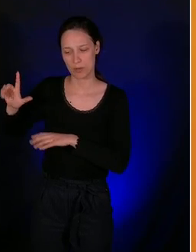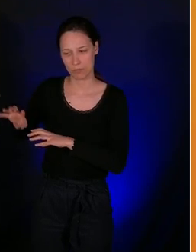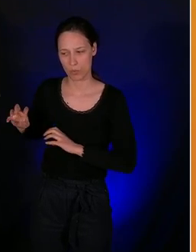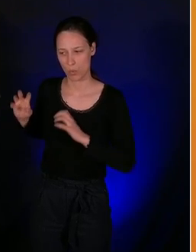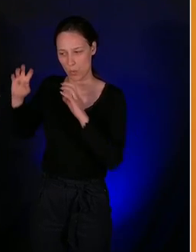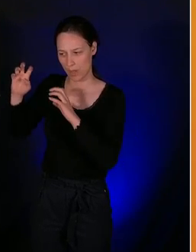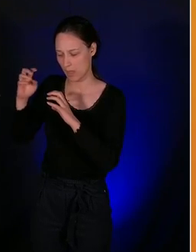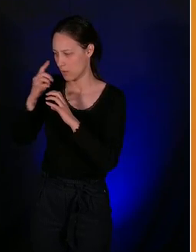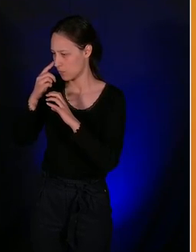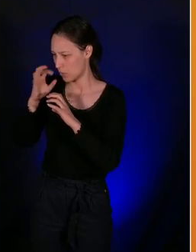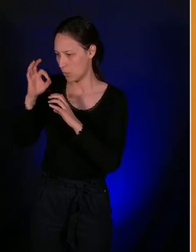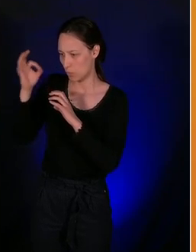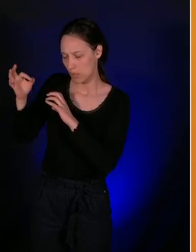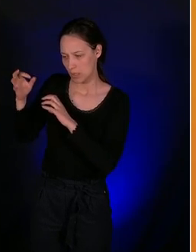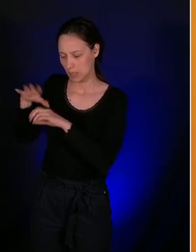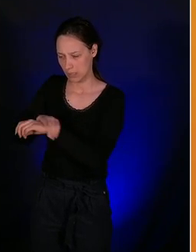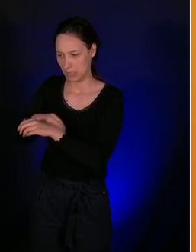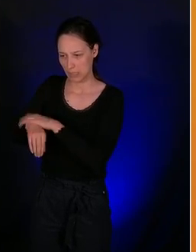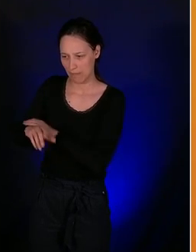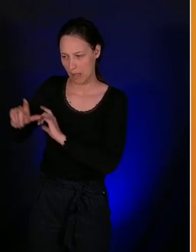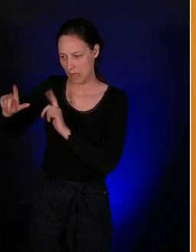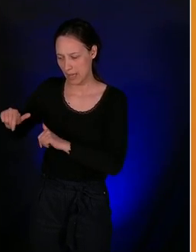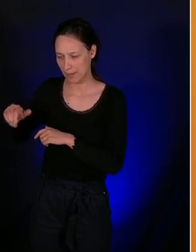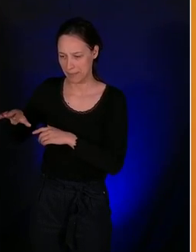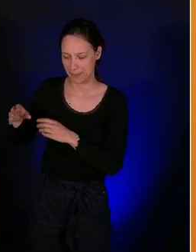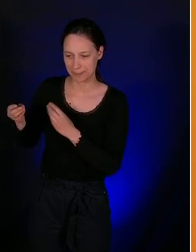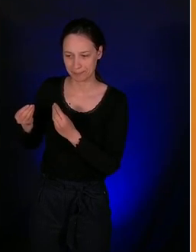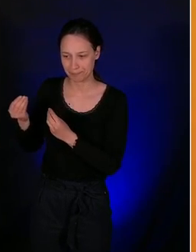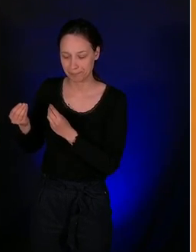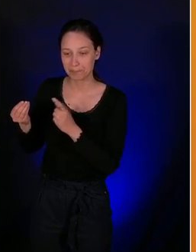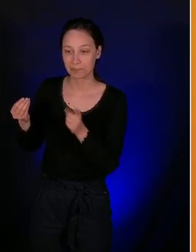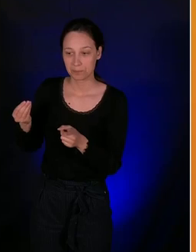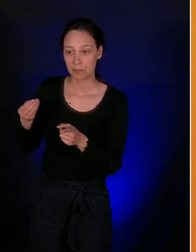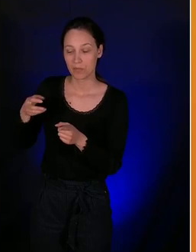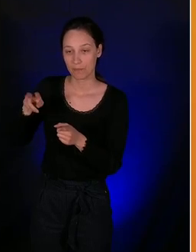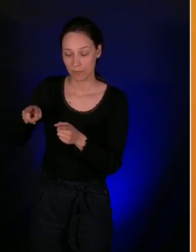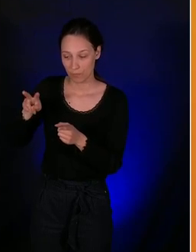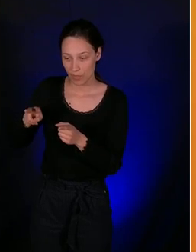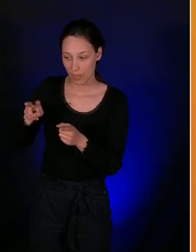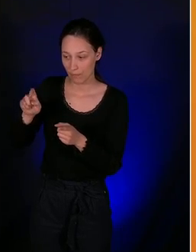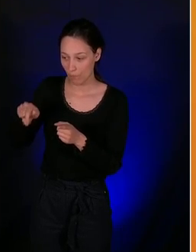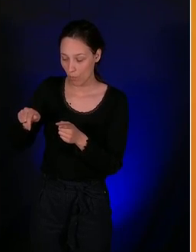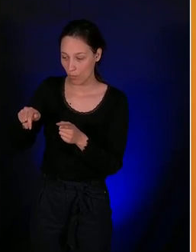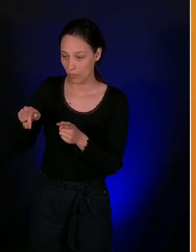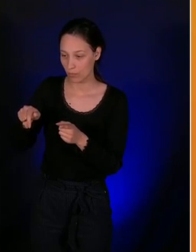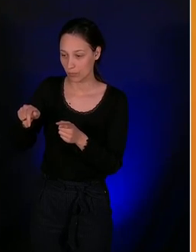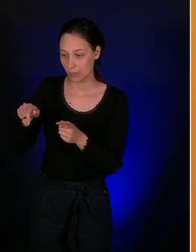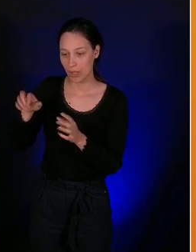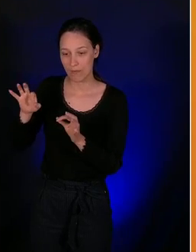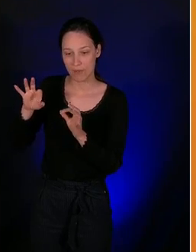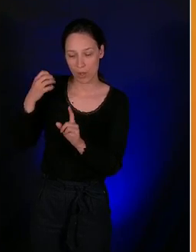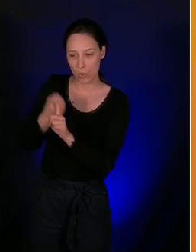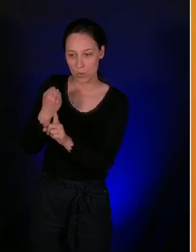apport incontestable. Rien de mieux pour comprendre et lutter que de revenir, comme elles le font,